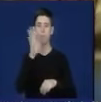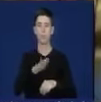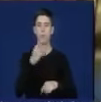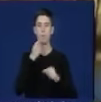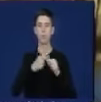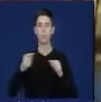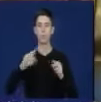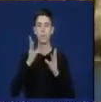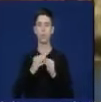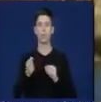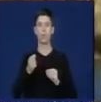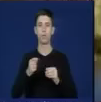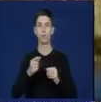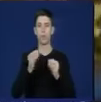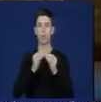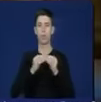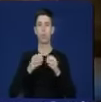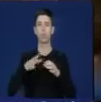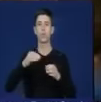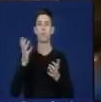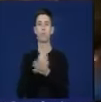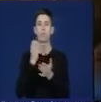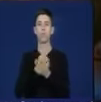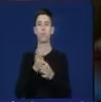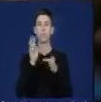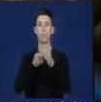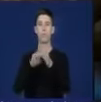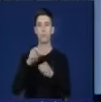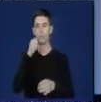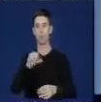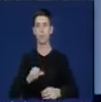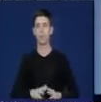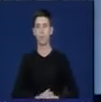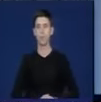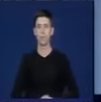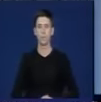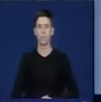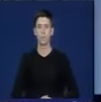təyinatlı Samit İmanov ona yaxın dövlətdə uğurla nəticələnən təlim-tədris kursları keçib.